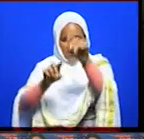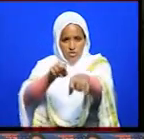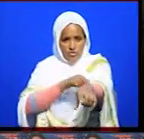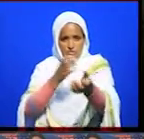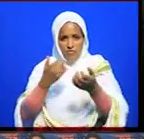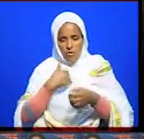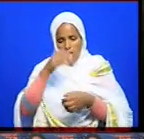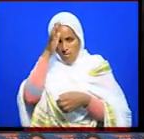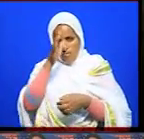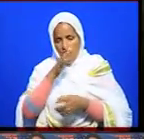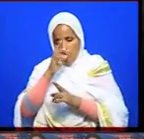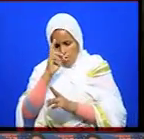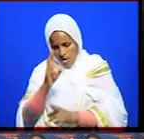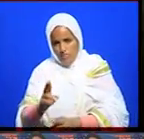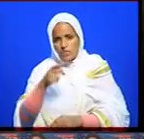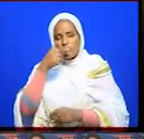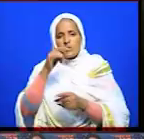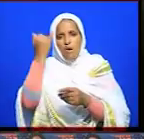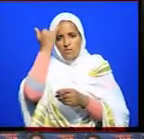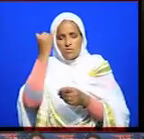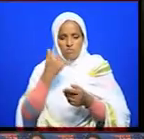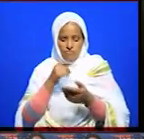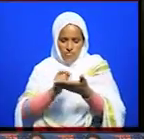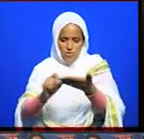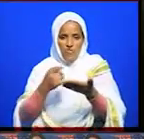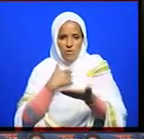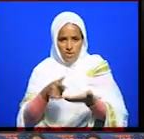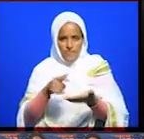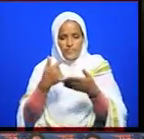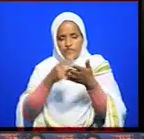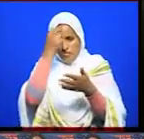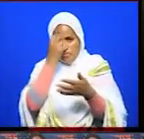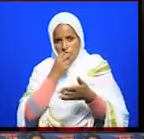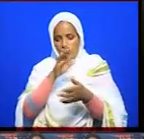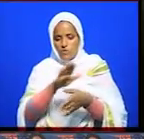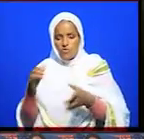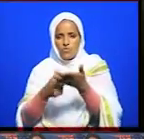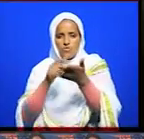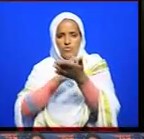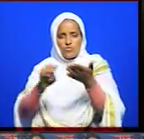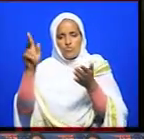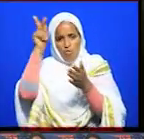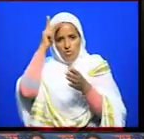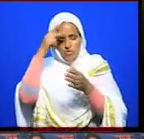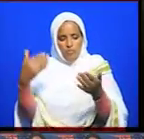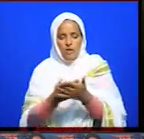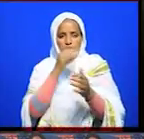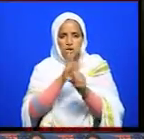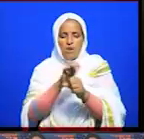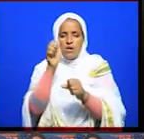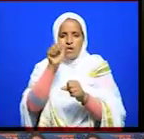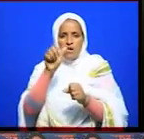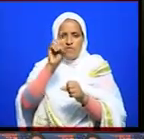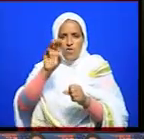ይረዝም ዘንድ ወላጆችህን አባትናትህን አክብር እያለ ነው የሚመጣውና ወላጆችም ልጆቻቸውን ቅዱስ